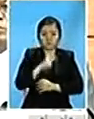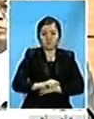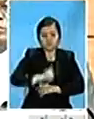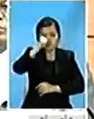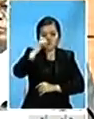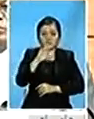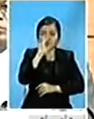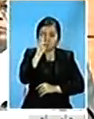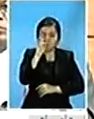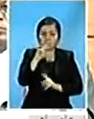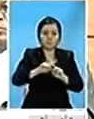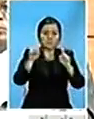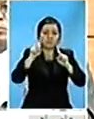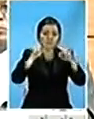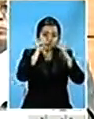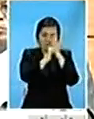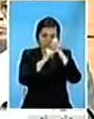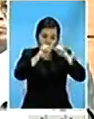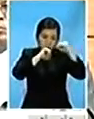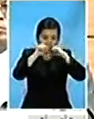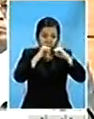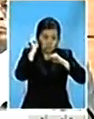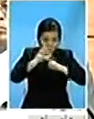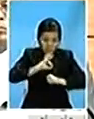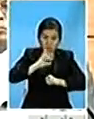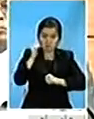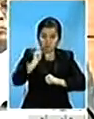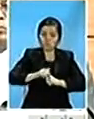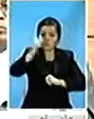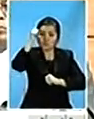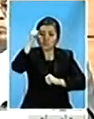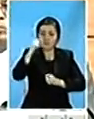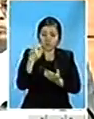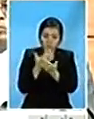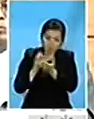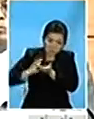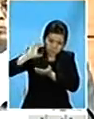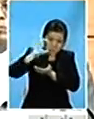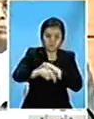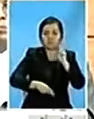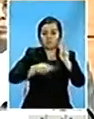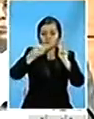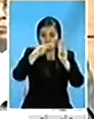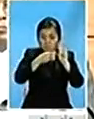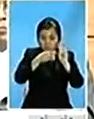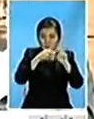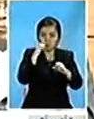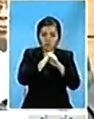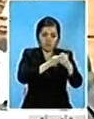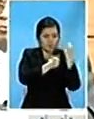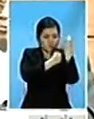ครับชกมวยคนไทยควรจะได้เหรียญทองเม็ดเงิน 20,000 บาทที่ต้องใช้ในการ